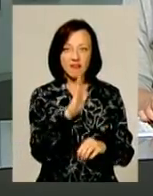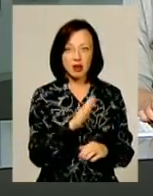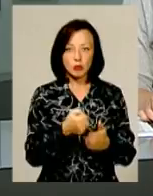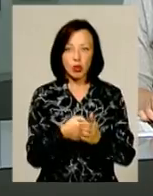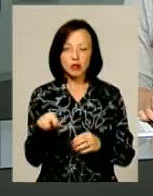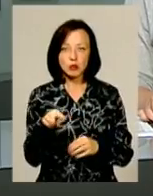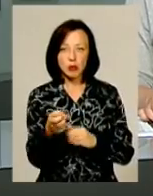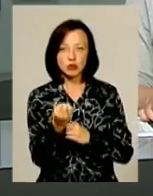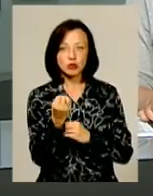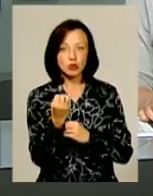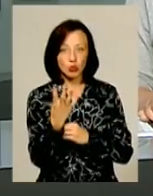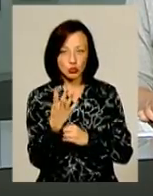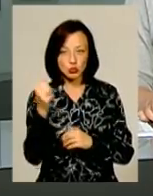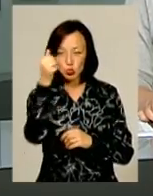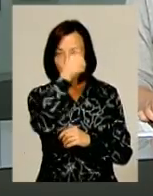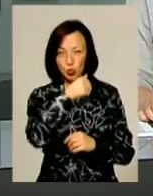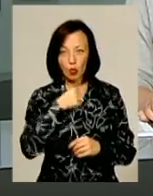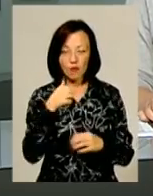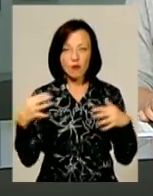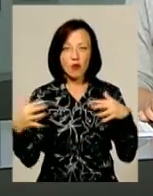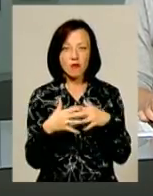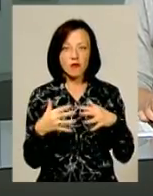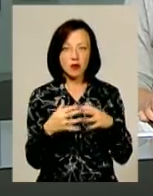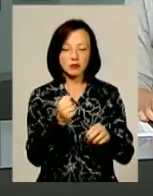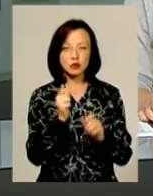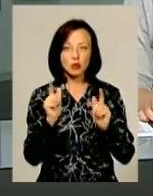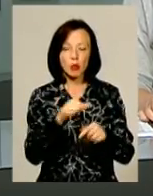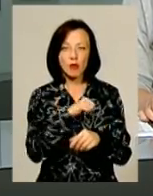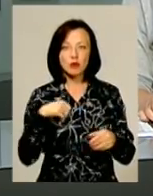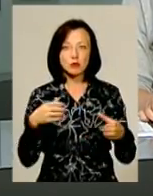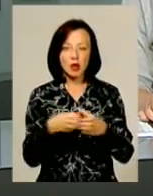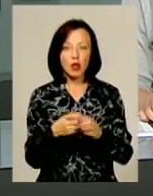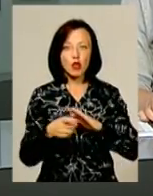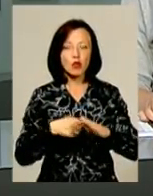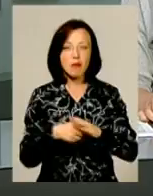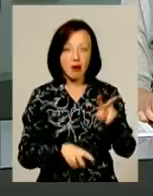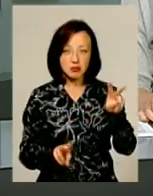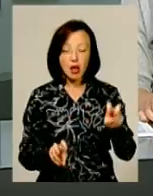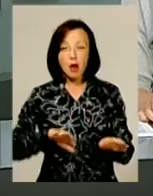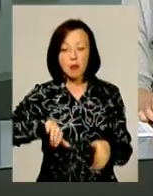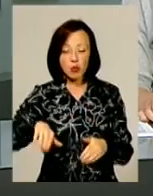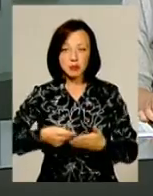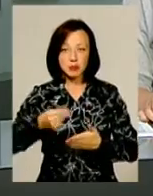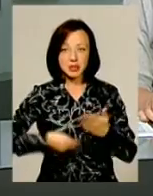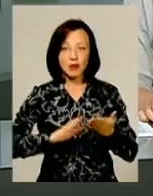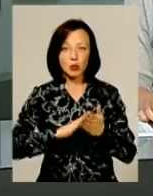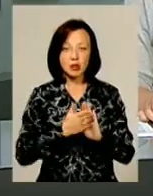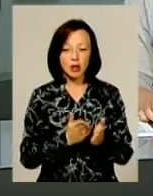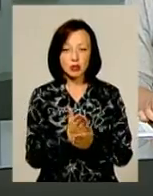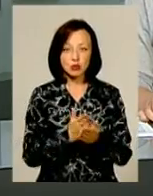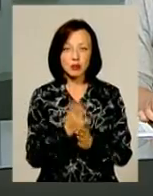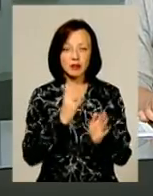листопад 2014 року. Воював у лавах добровольчого батальйону «Донбас». Потім підписав контракт на